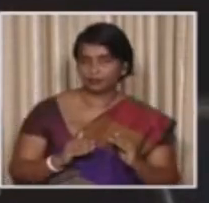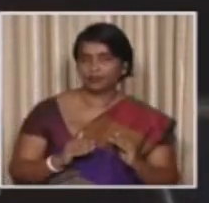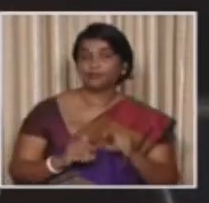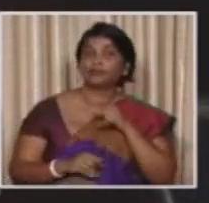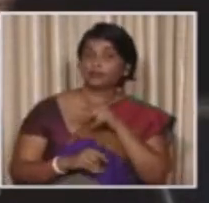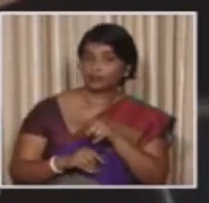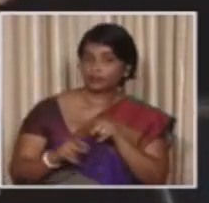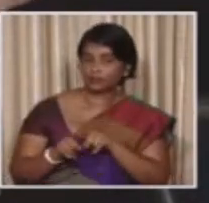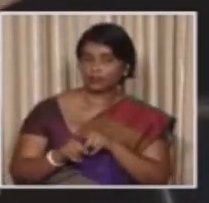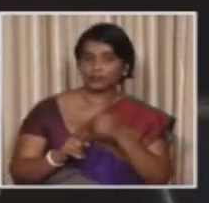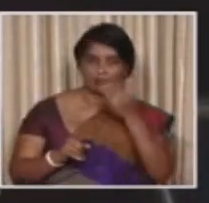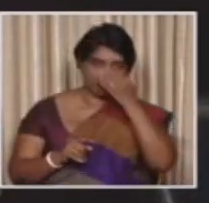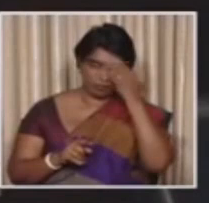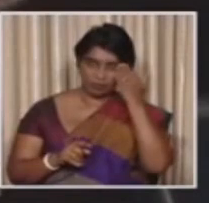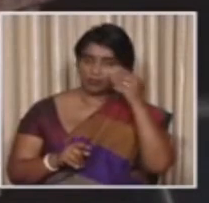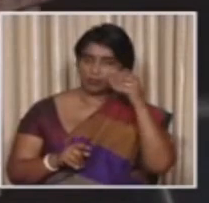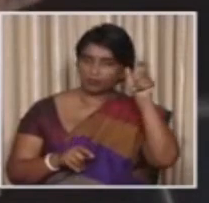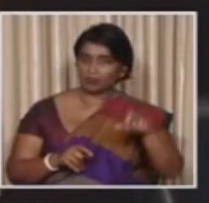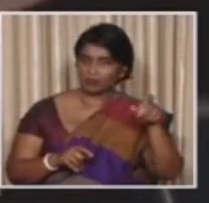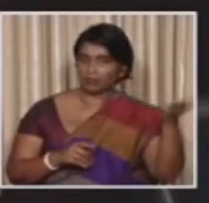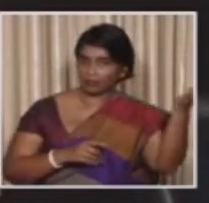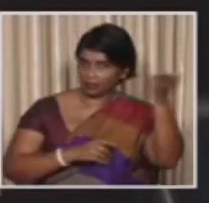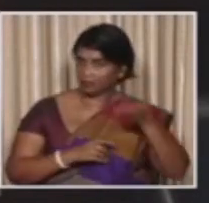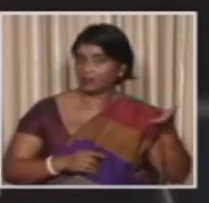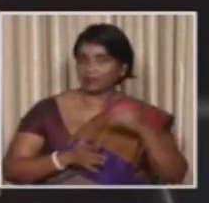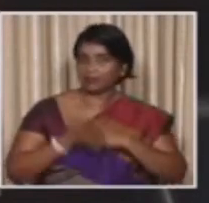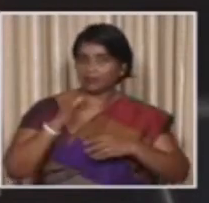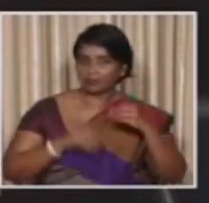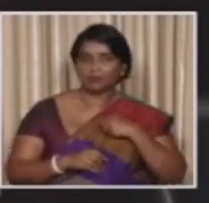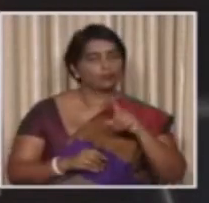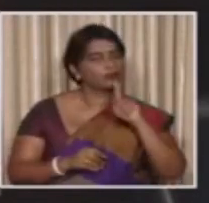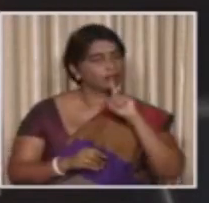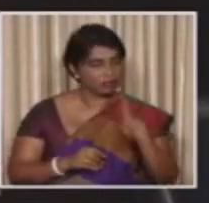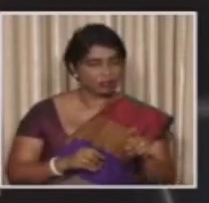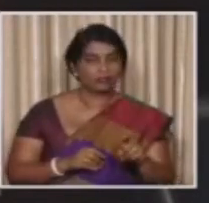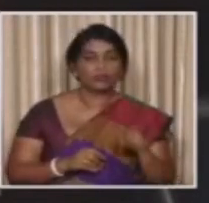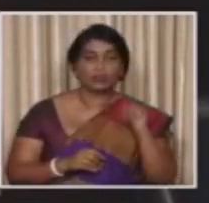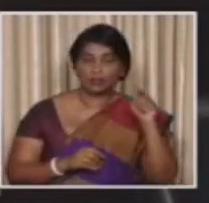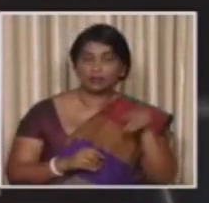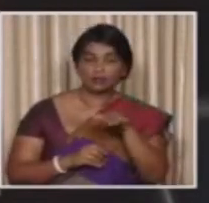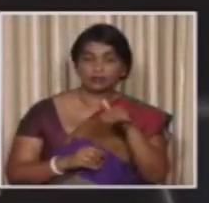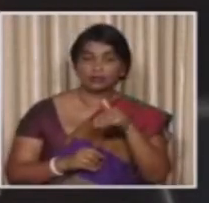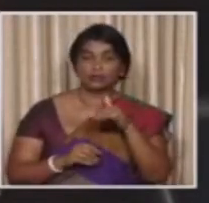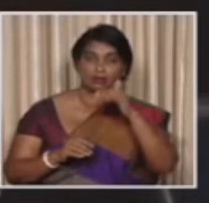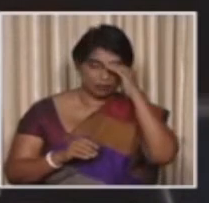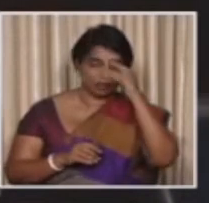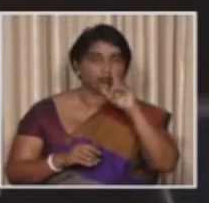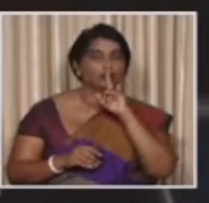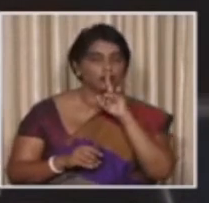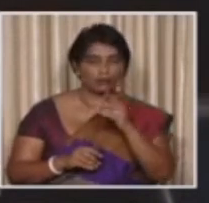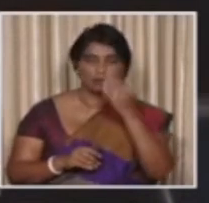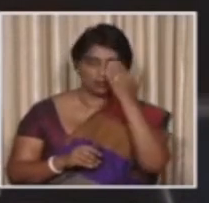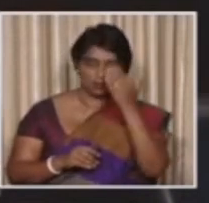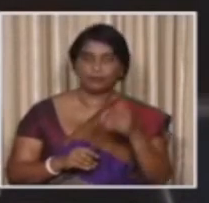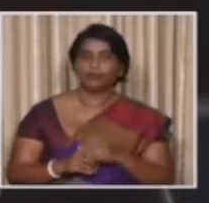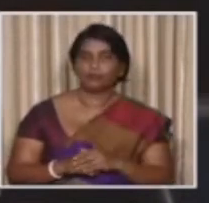ඒ නිසා මම මේ දමිළ මගේ සහෝදර දේශපාලඥයෙකුට ඉල්ලීමක් කරන්නේ ඒ සමාජ නායකින්ගෙනුත් ඉල්ලීමක් කරන්නේ කරුණා